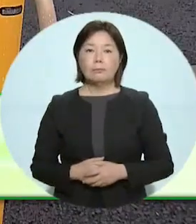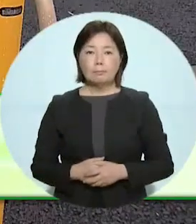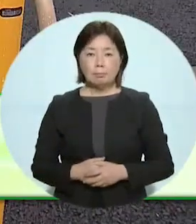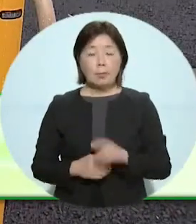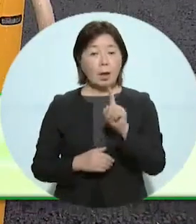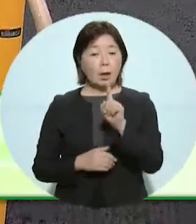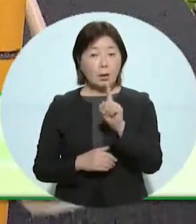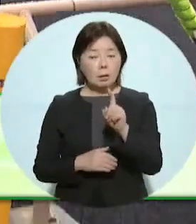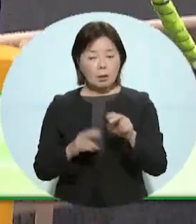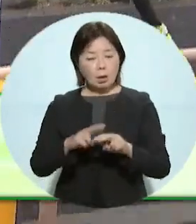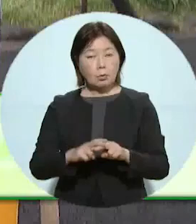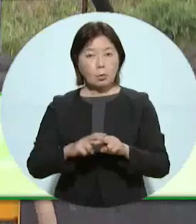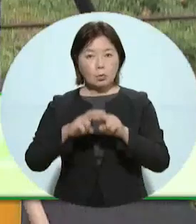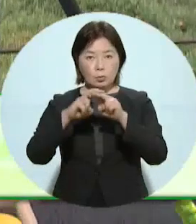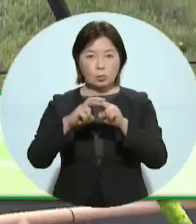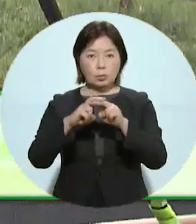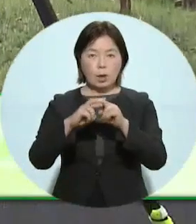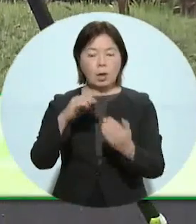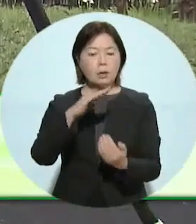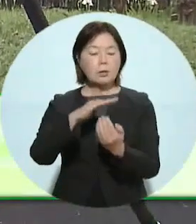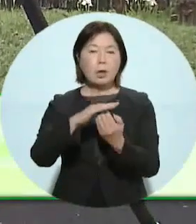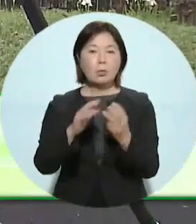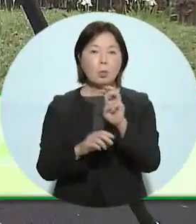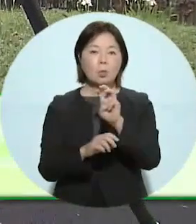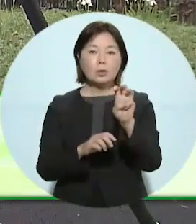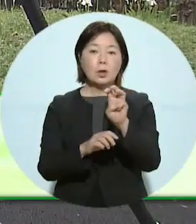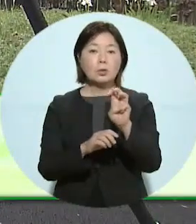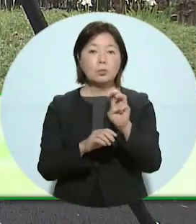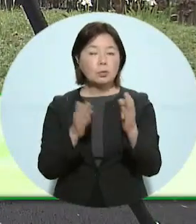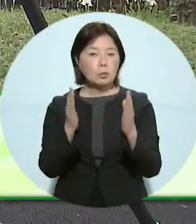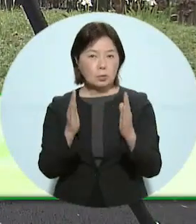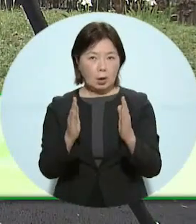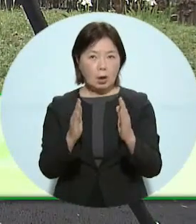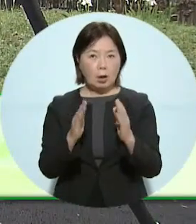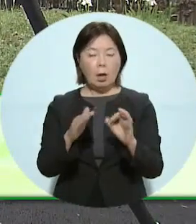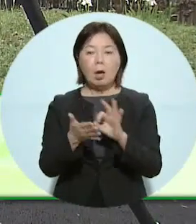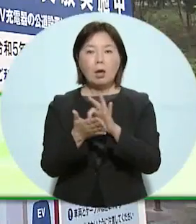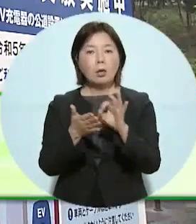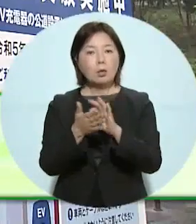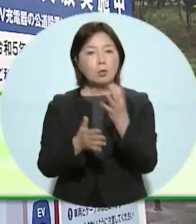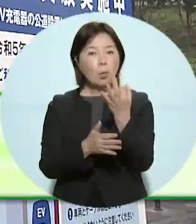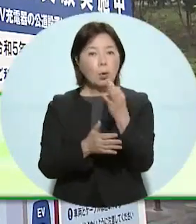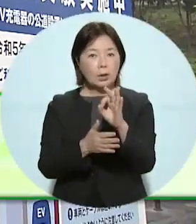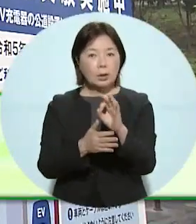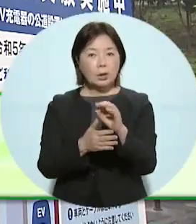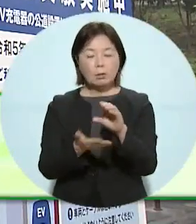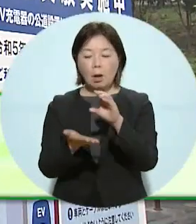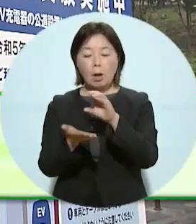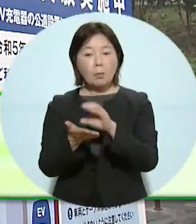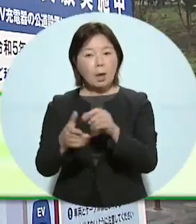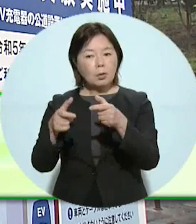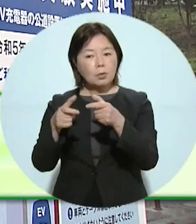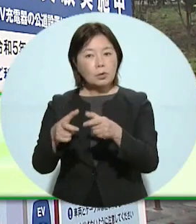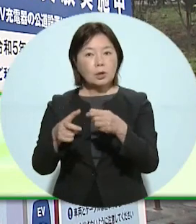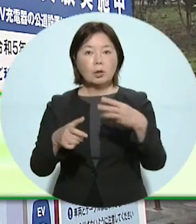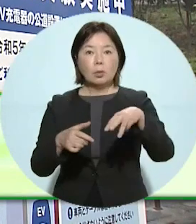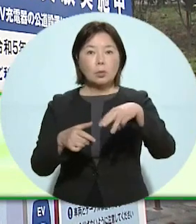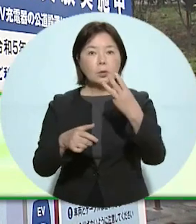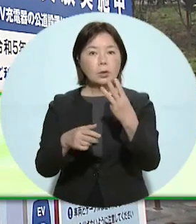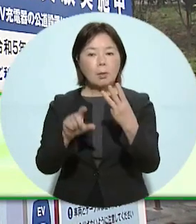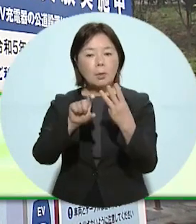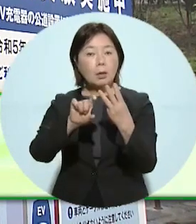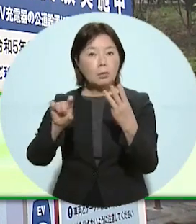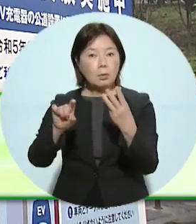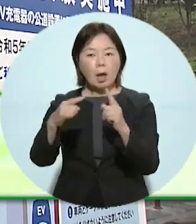1回あたりの充電は最大30分で、利用料金はパーキングチケットの手数料300円